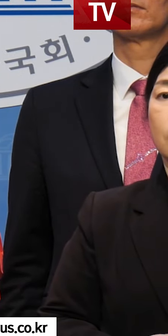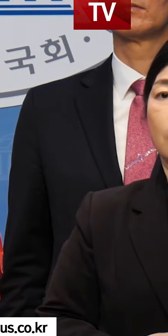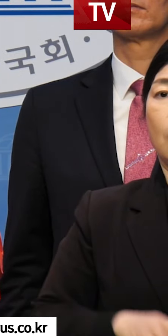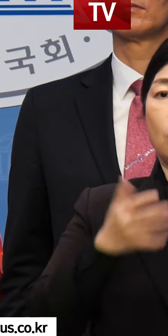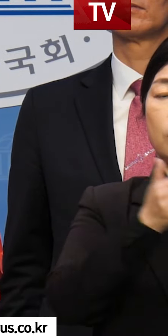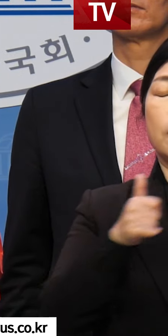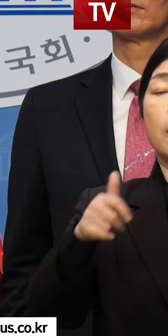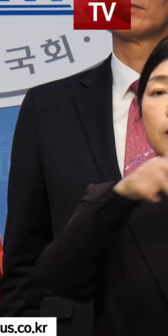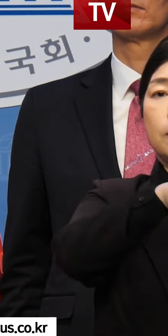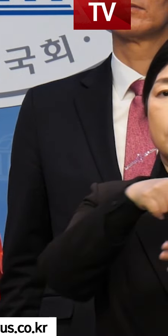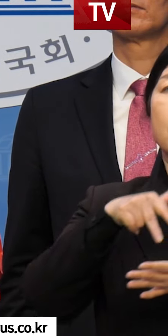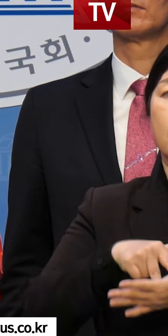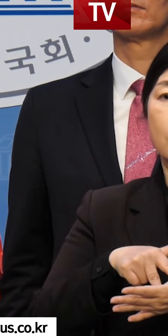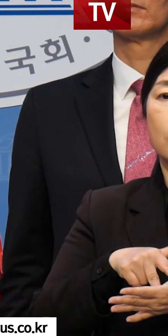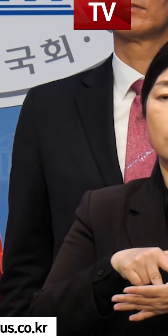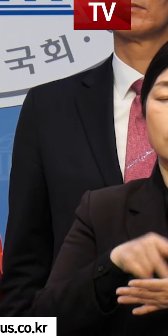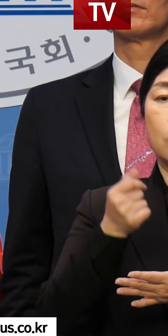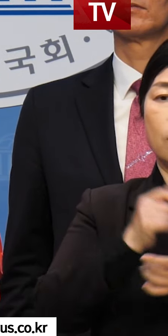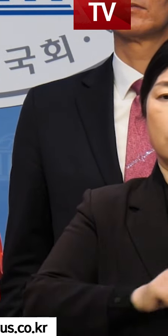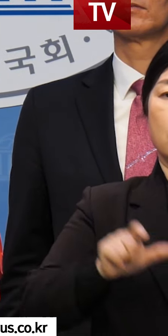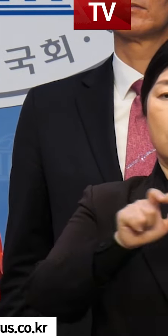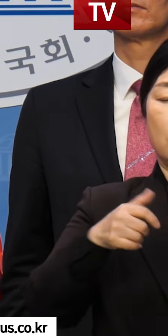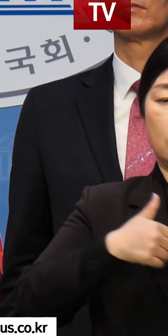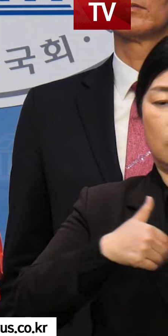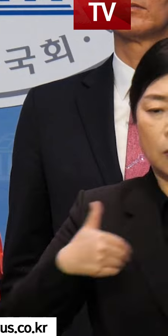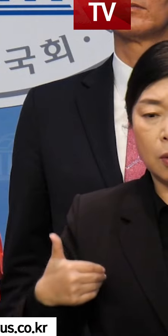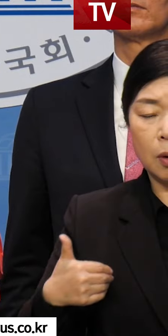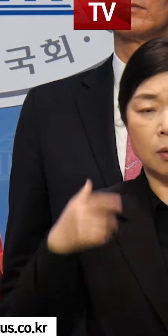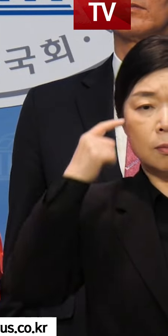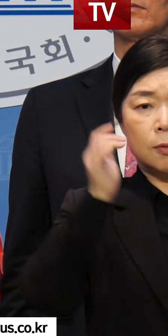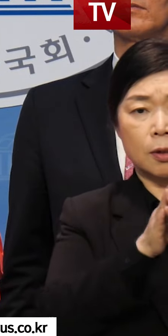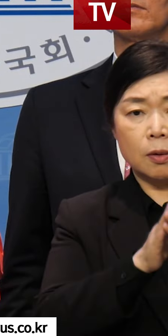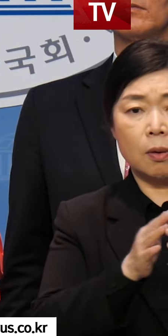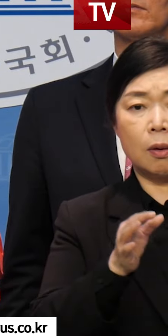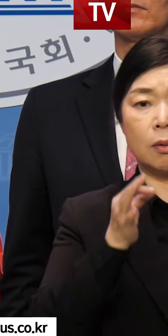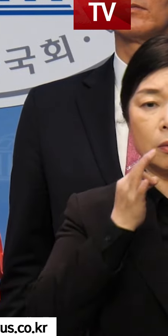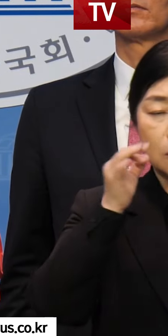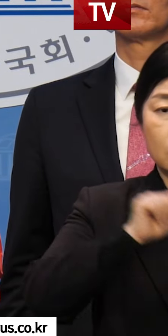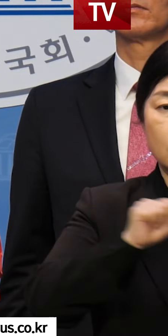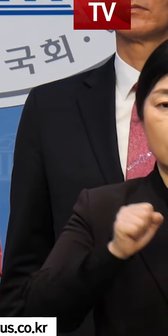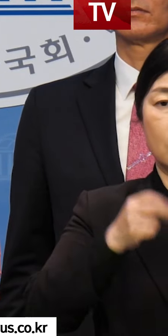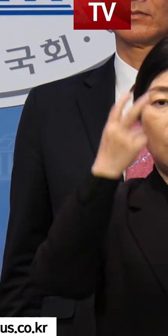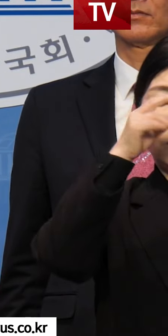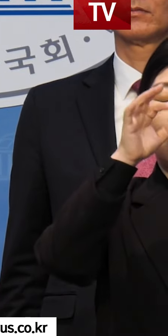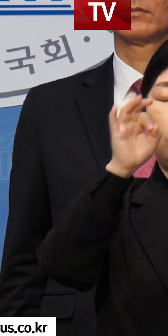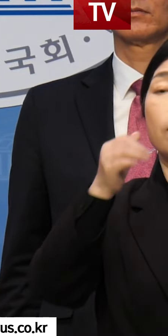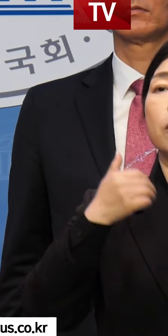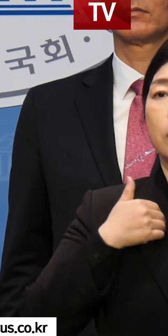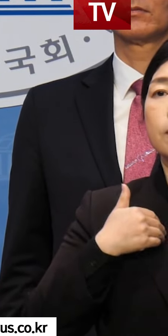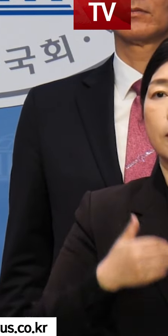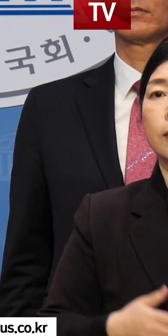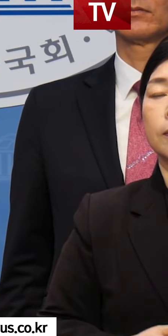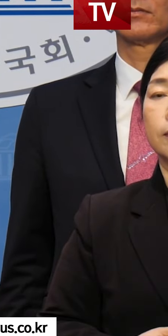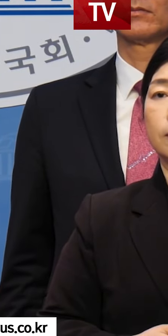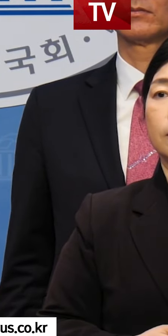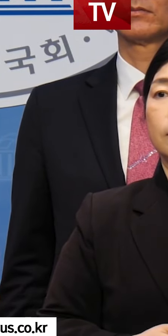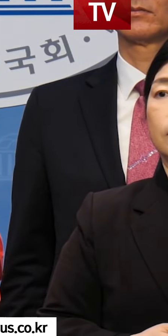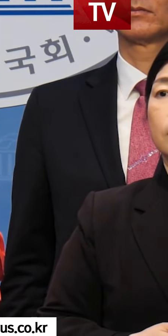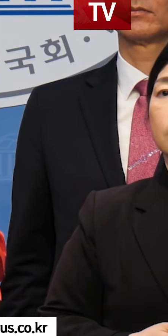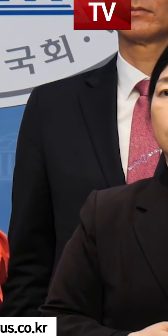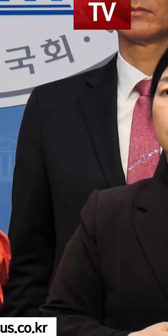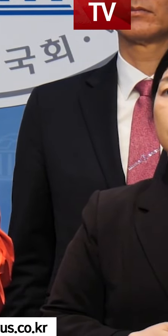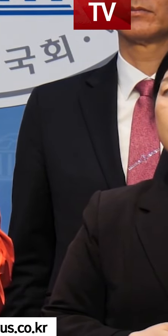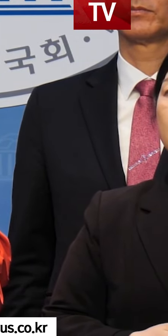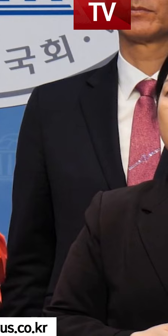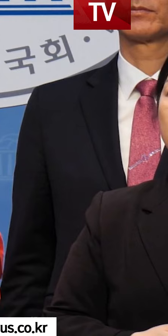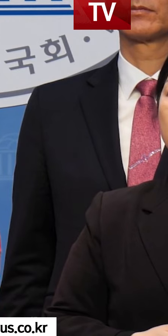국민의 입장에서 좀 더 능동적이고 적극적으로 검토해 볼 필요가 있습니다.